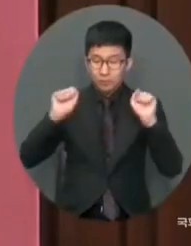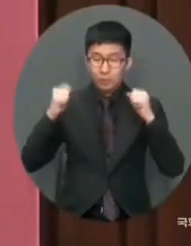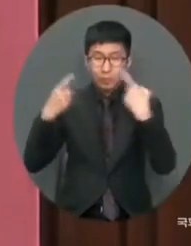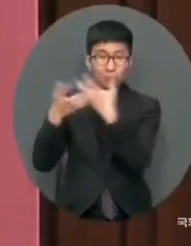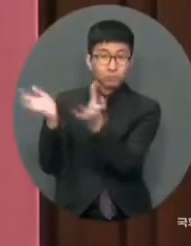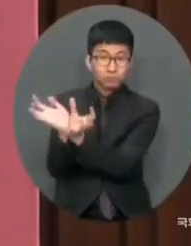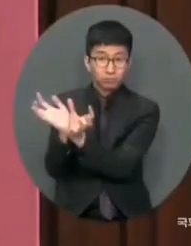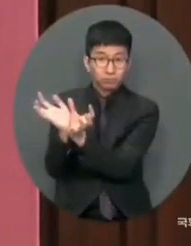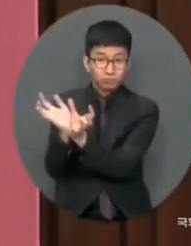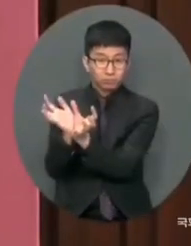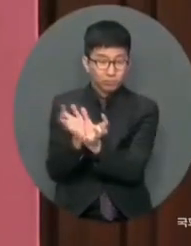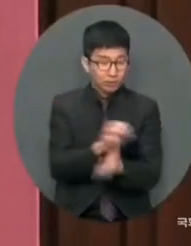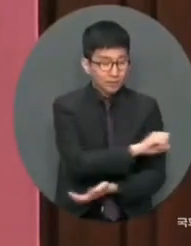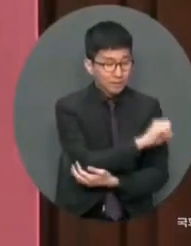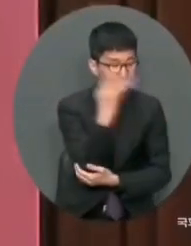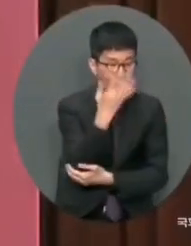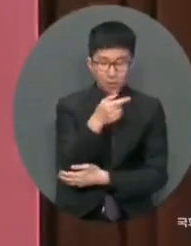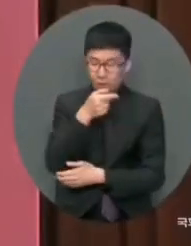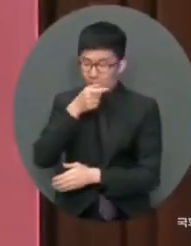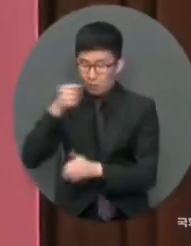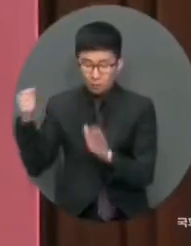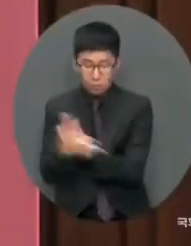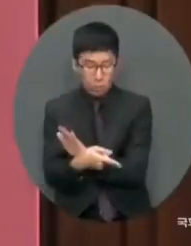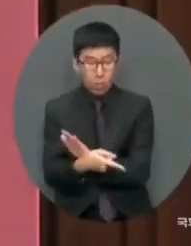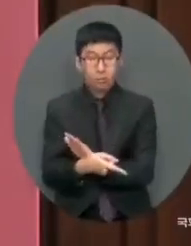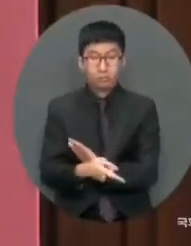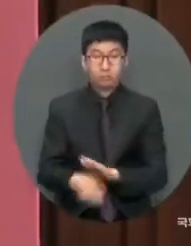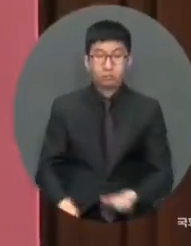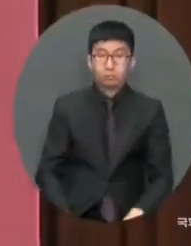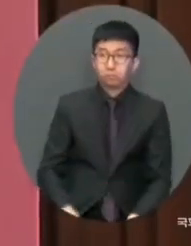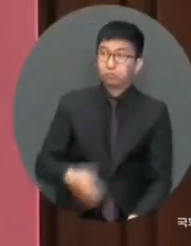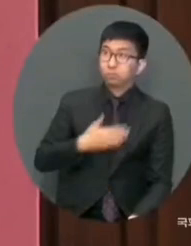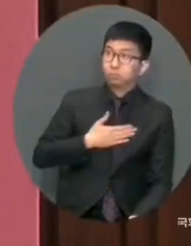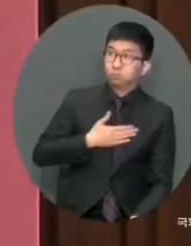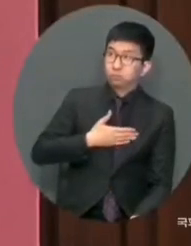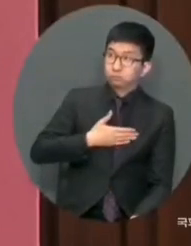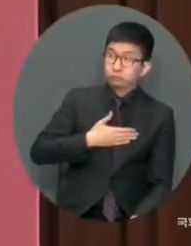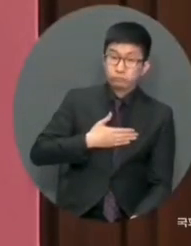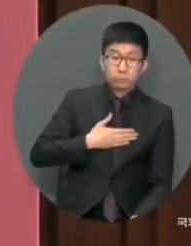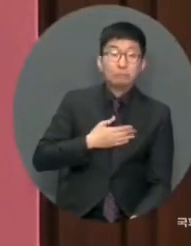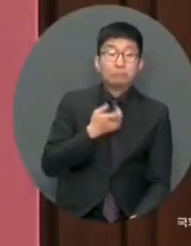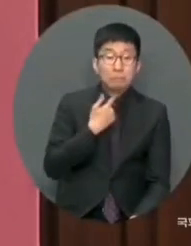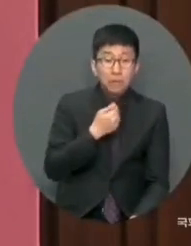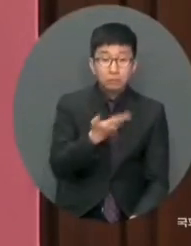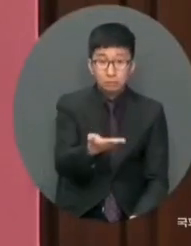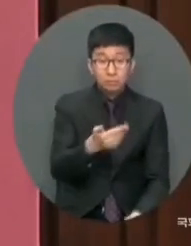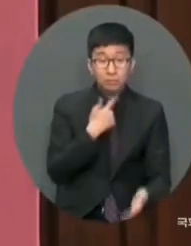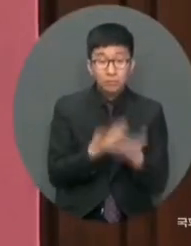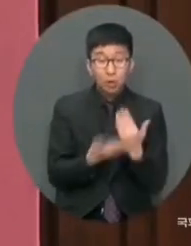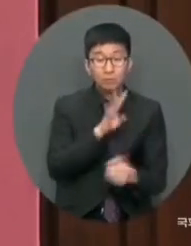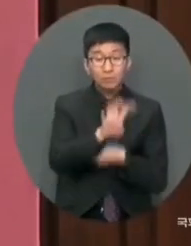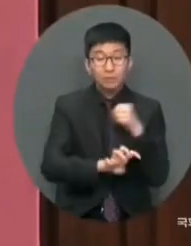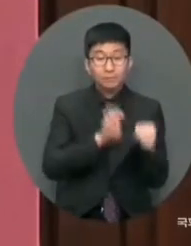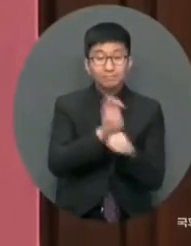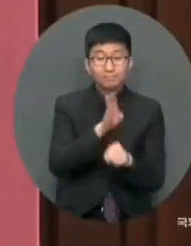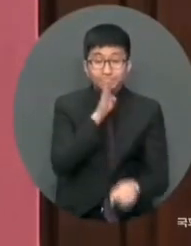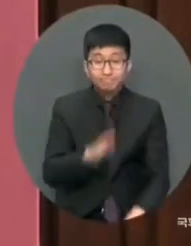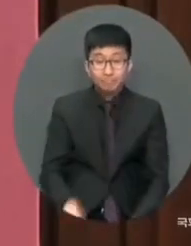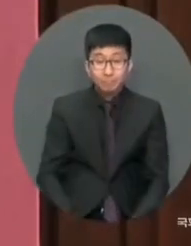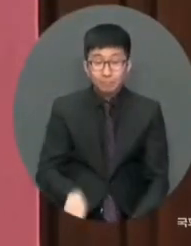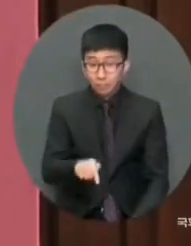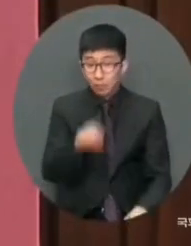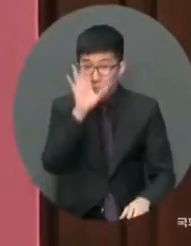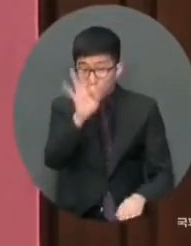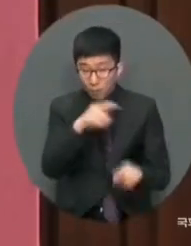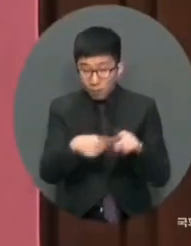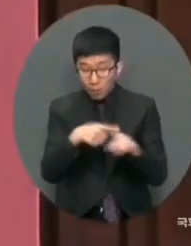내렸던 것인데 기자 생활을 거의 반세기 가까이 하셨기 때문에 이러한 보도 지침에 대한 생각을